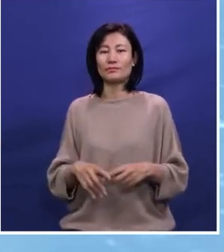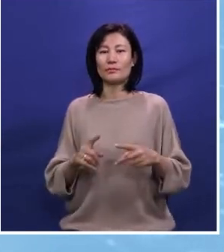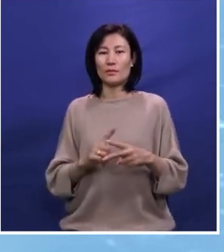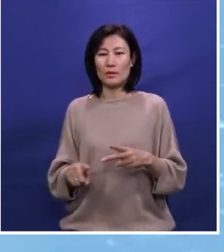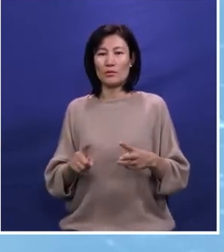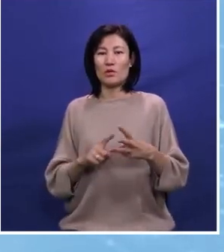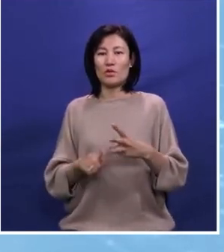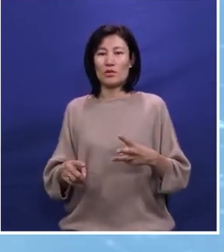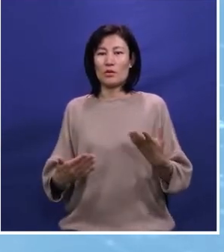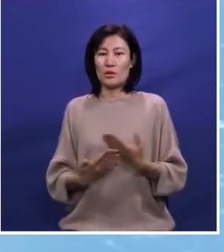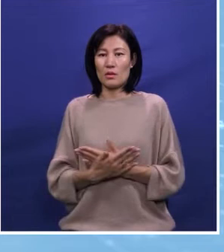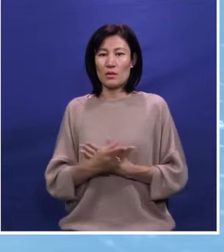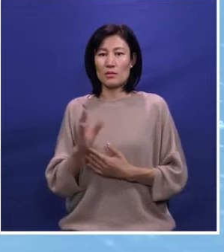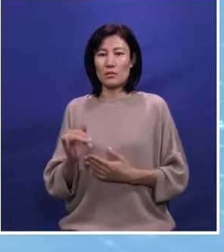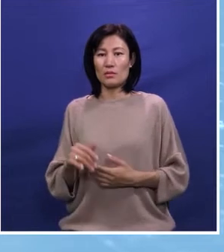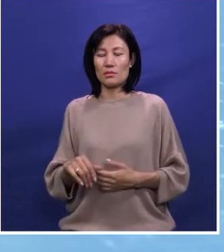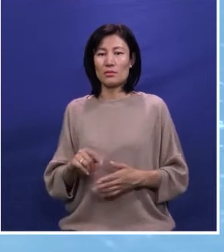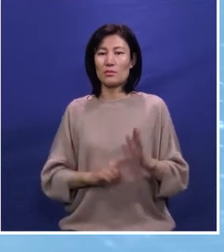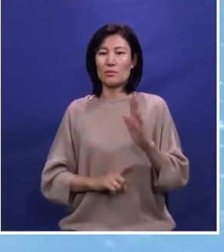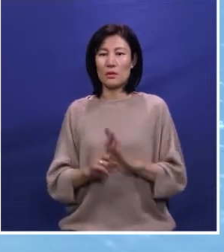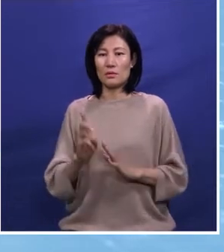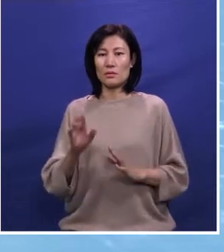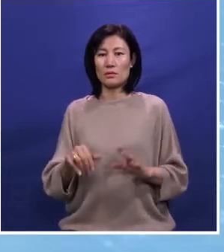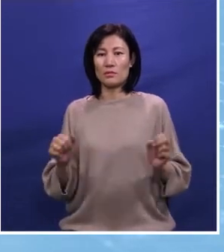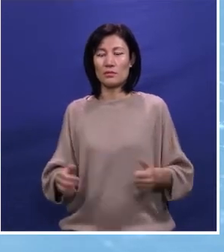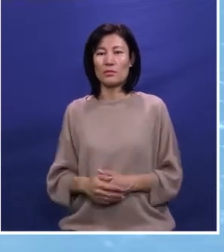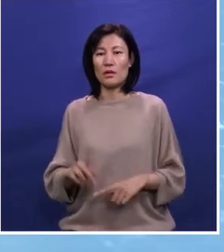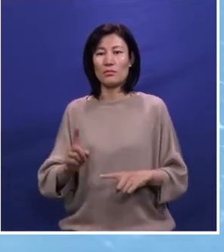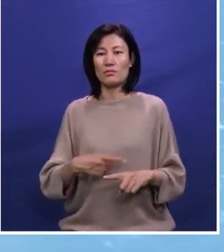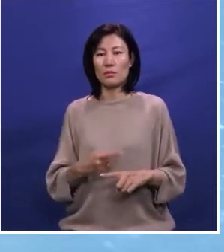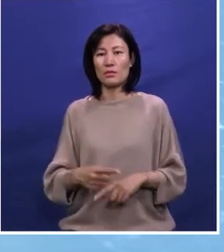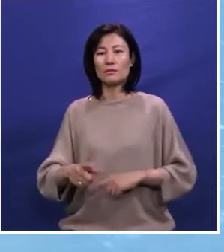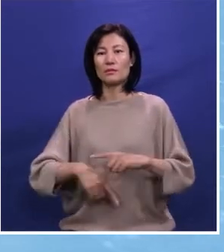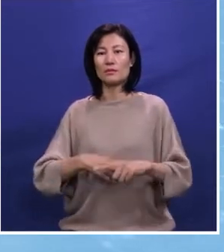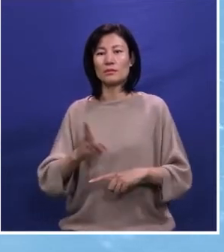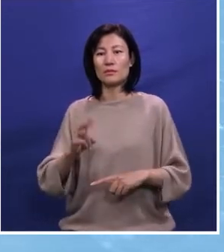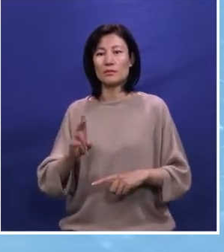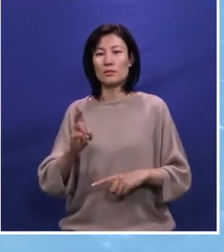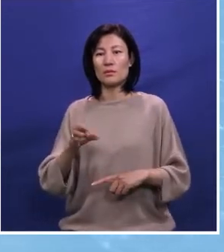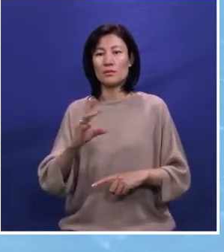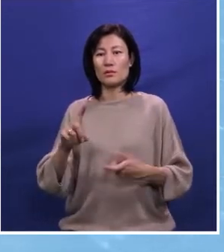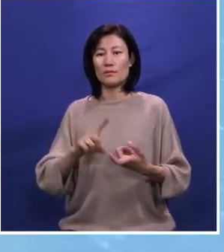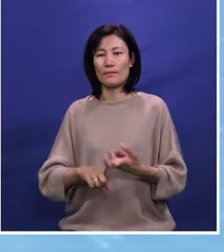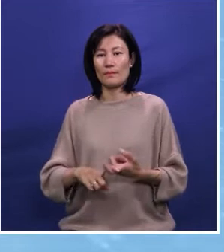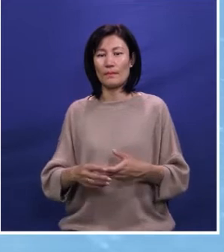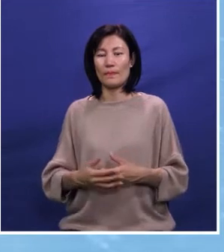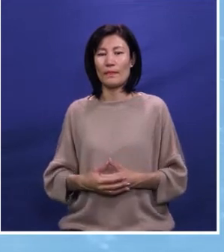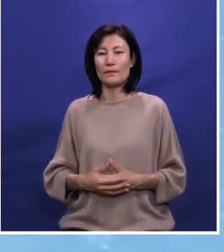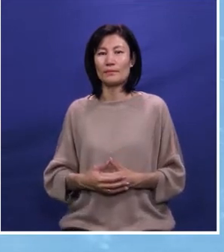болсын, қайта не өтініш бастауға болады. Мынау дүнияға келген коронавирус деген